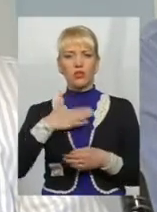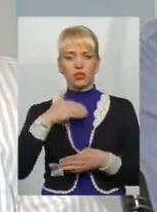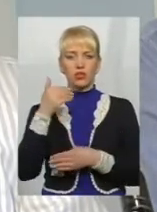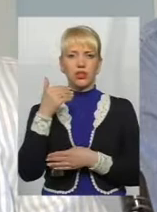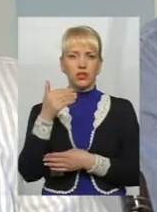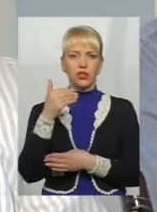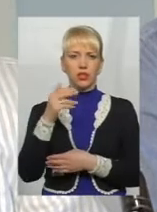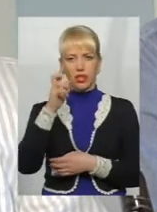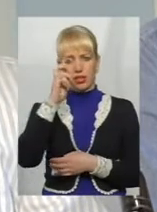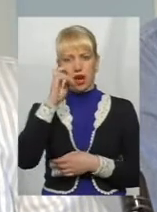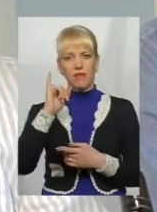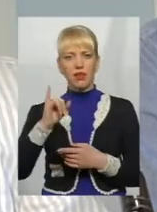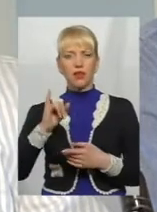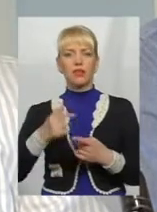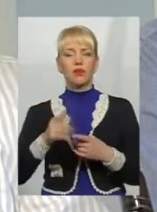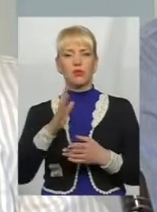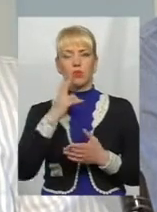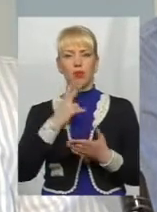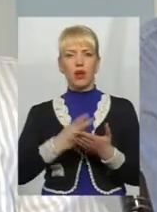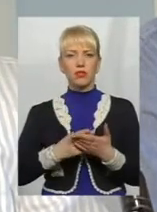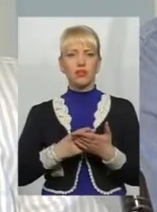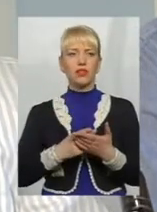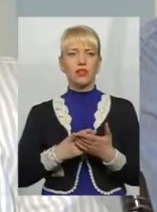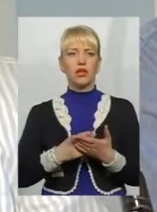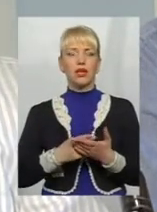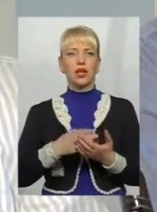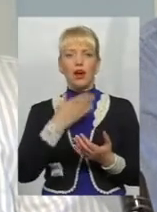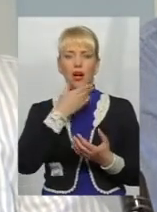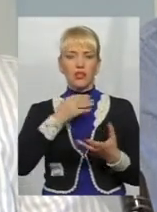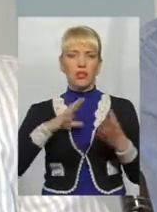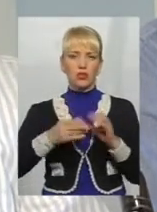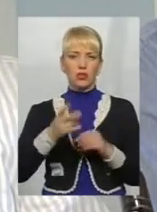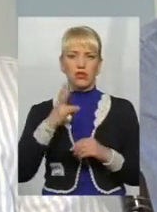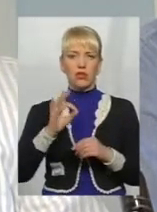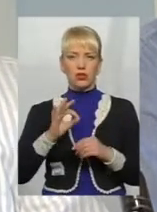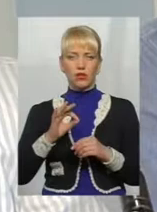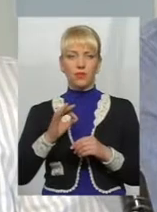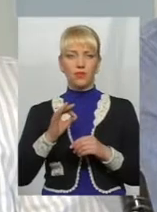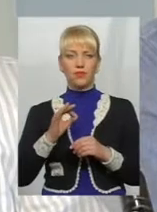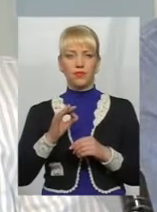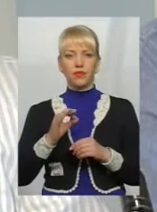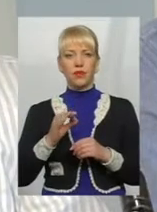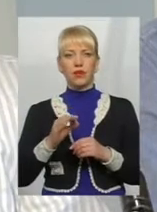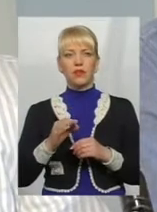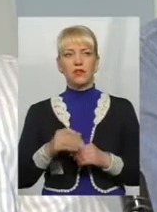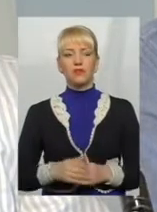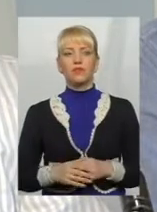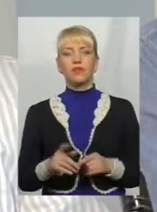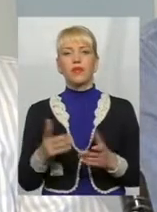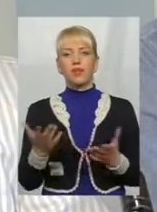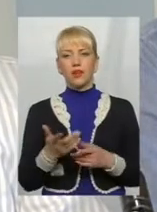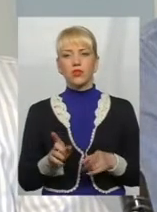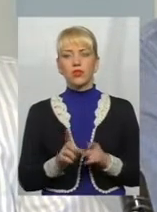області і показувати гарні результати. Але ж знову таке, так якось виходить,